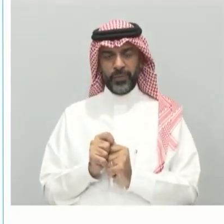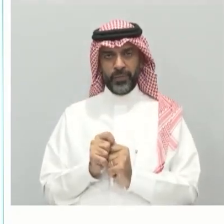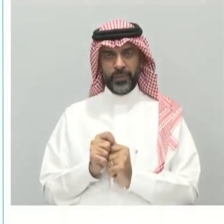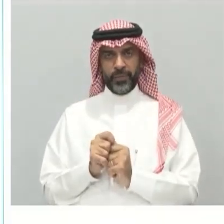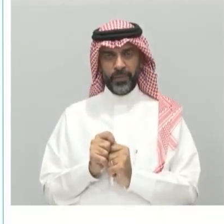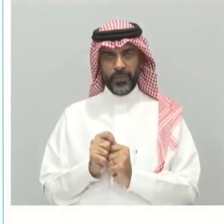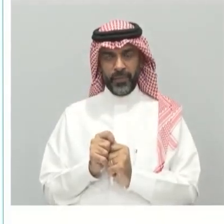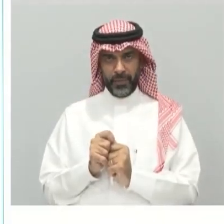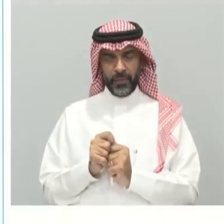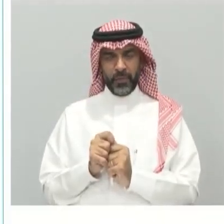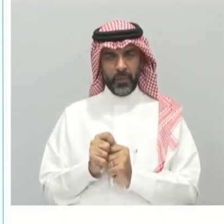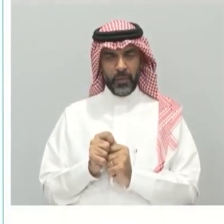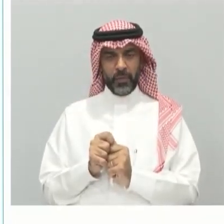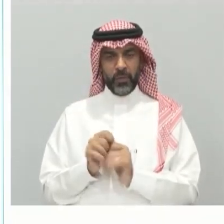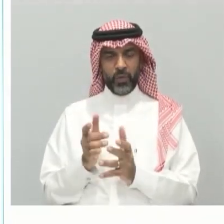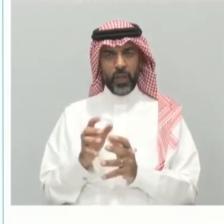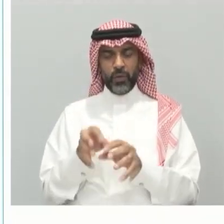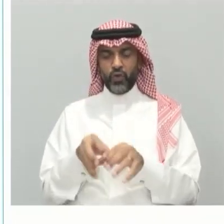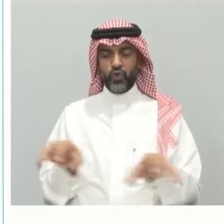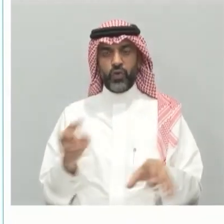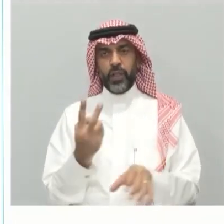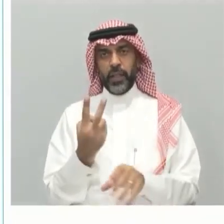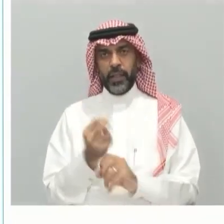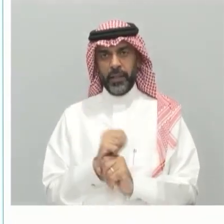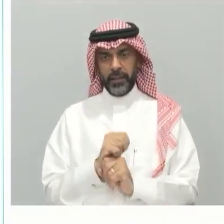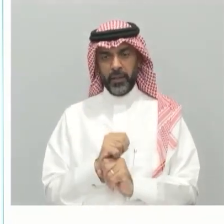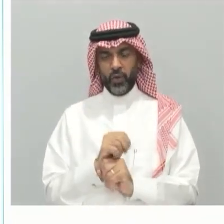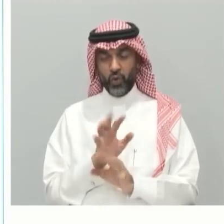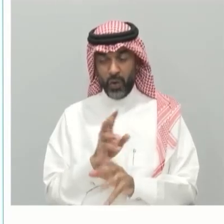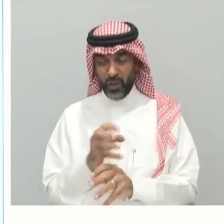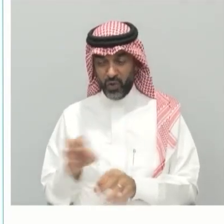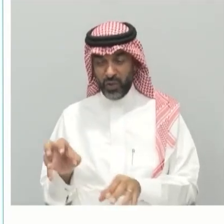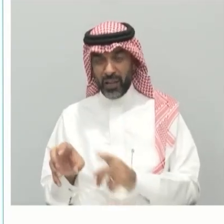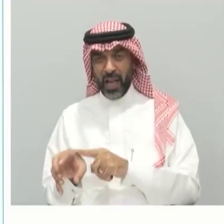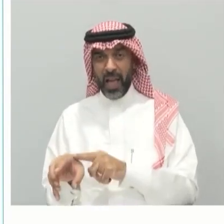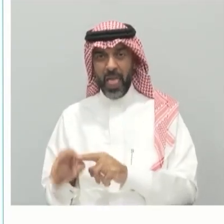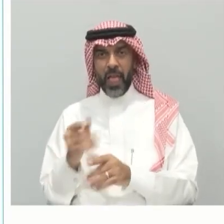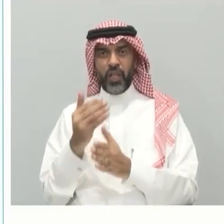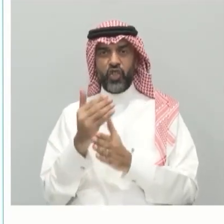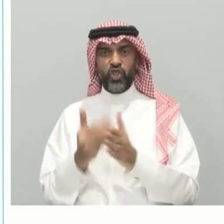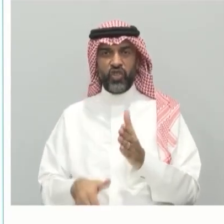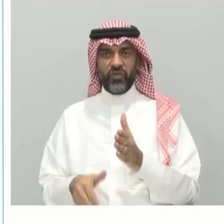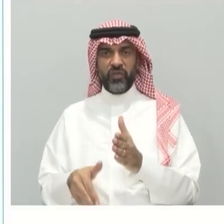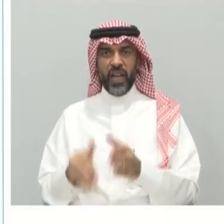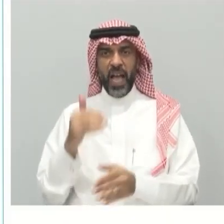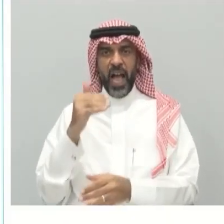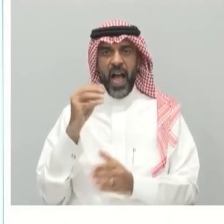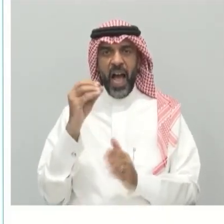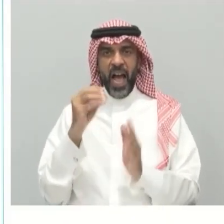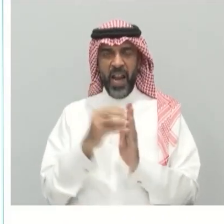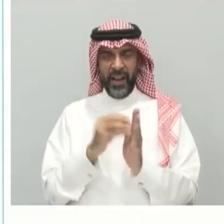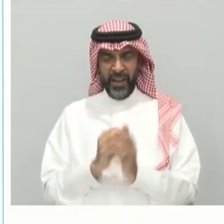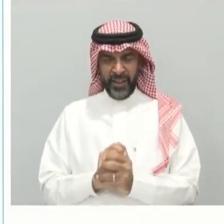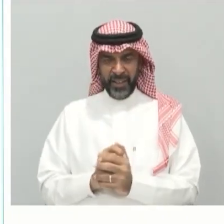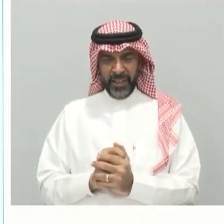امامك تتكون من جزئين كل جزء منها يسمى نصف الخليه بمعنى لو